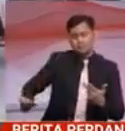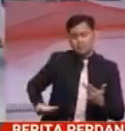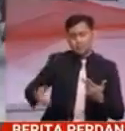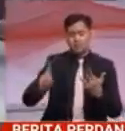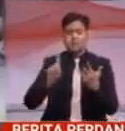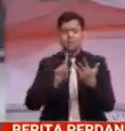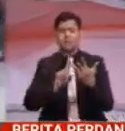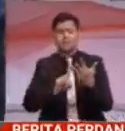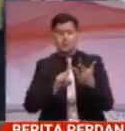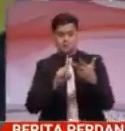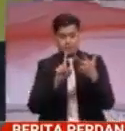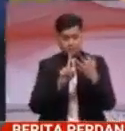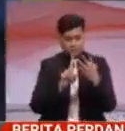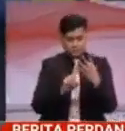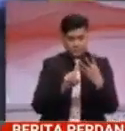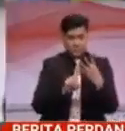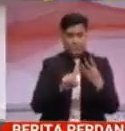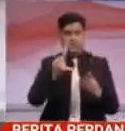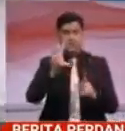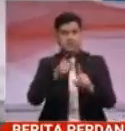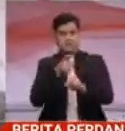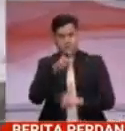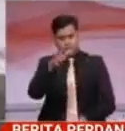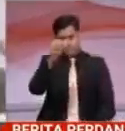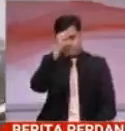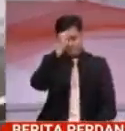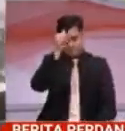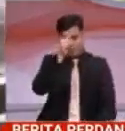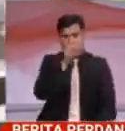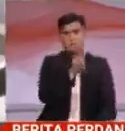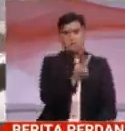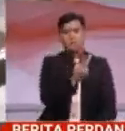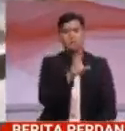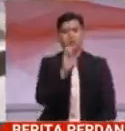dan 2 lain-lain negara. 214 notis saman dikeluarkan.